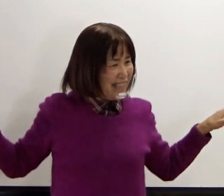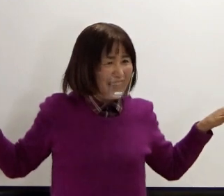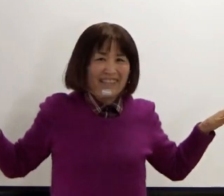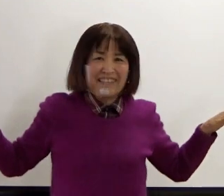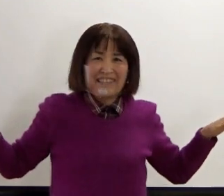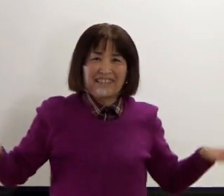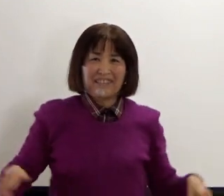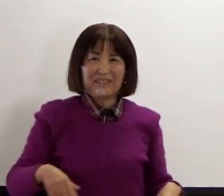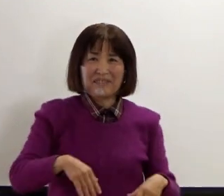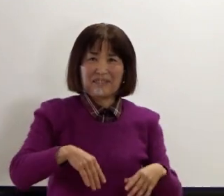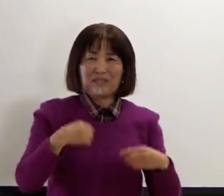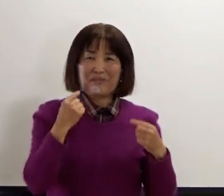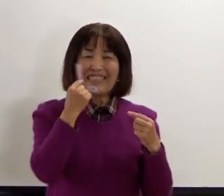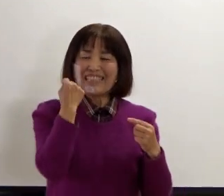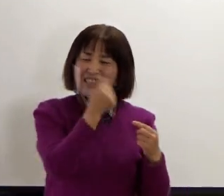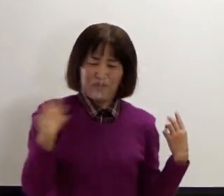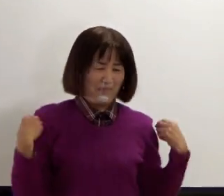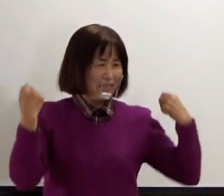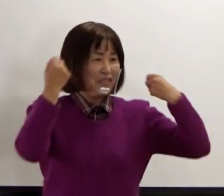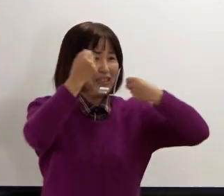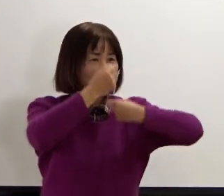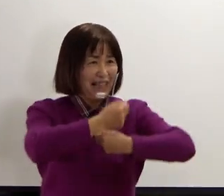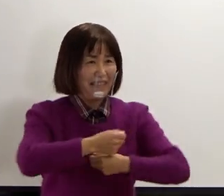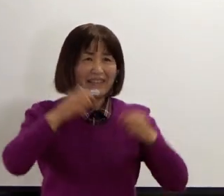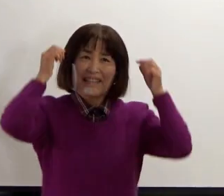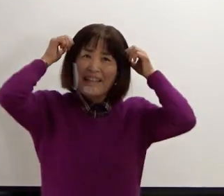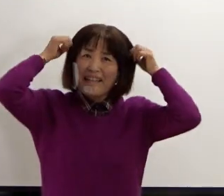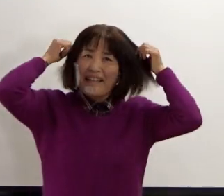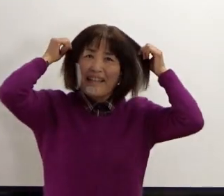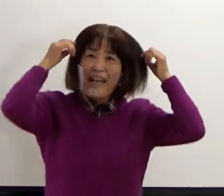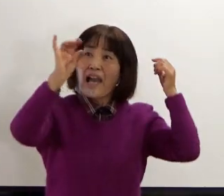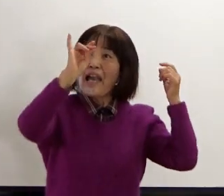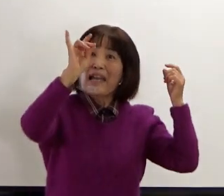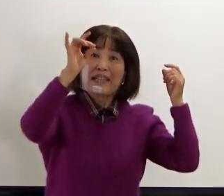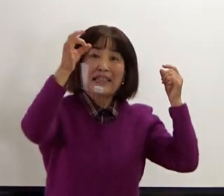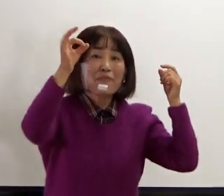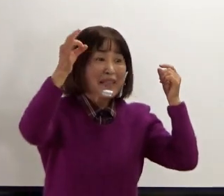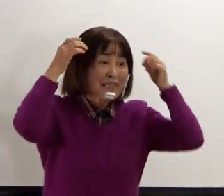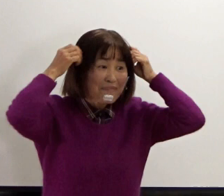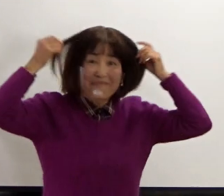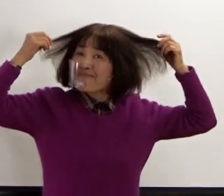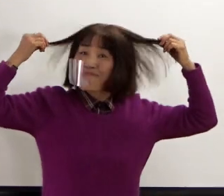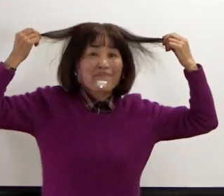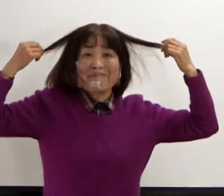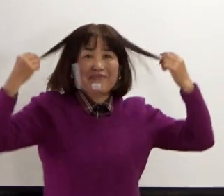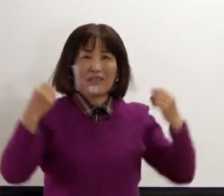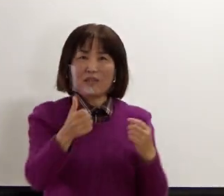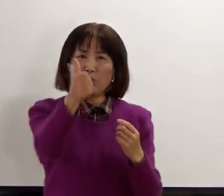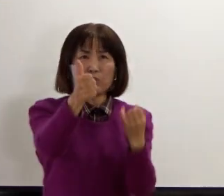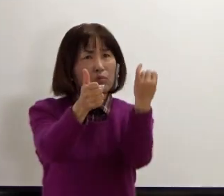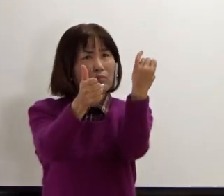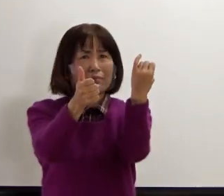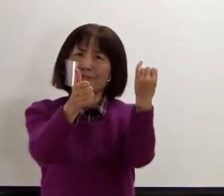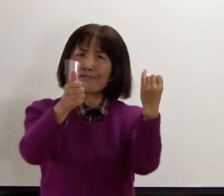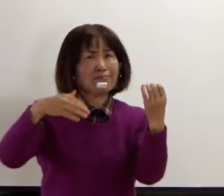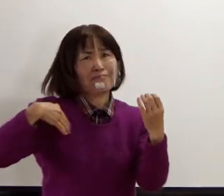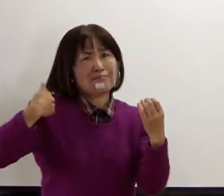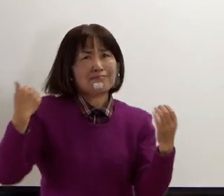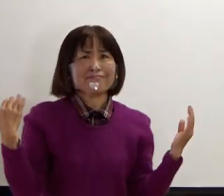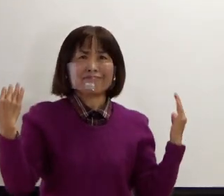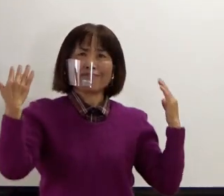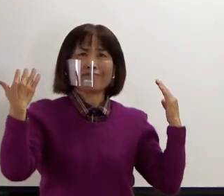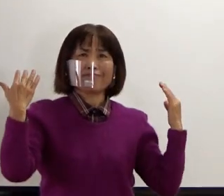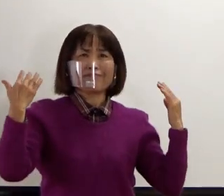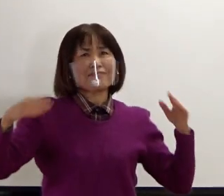の男か女か分からないような感じ の人、まあ、人というかを想像しますけどね、聖書どこにも書いてありません。はい、